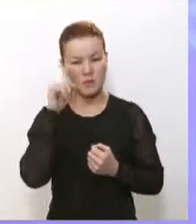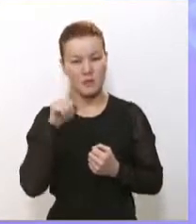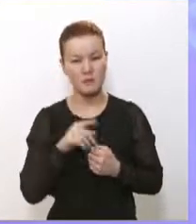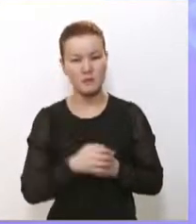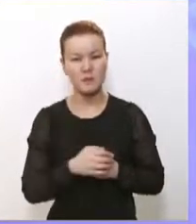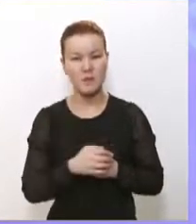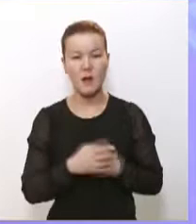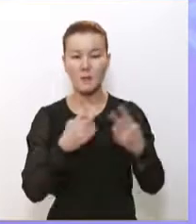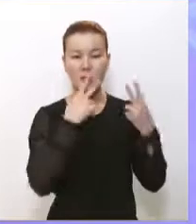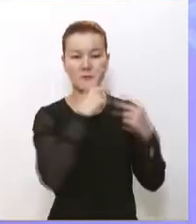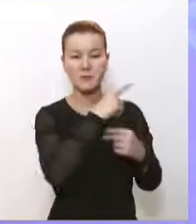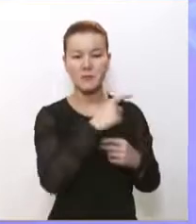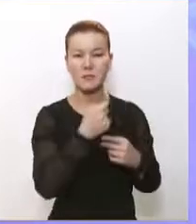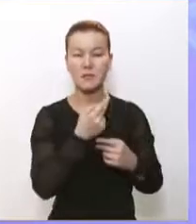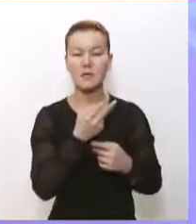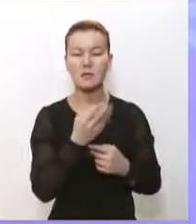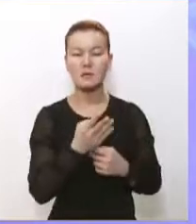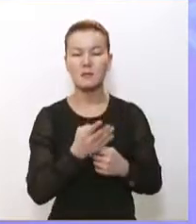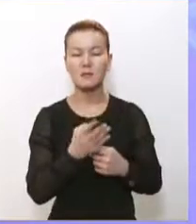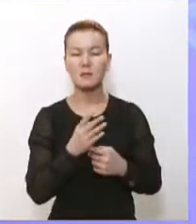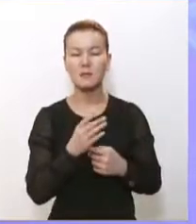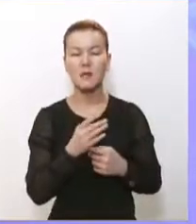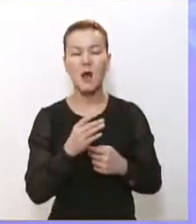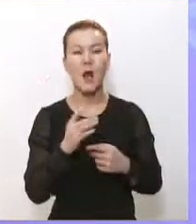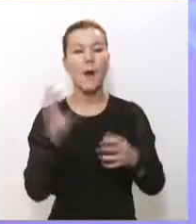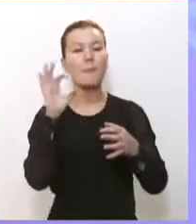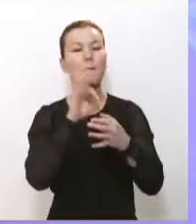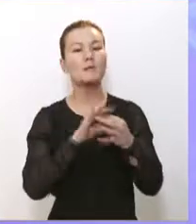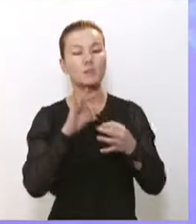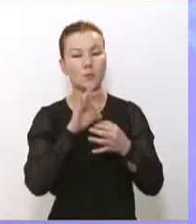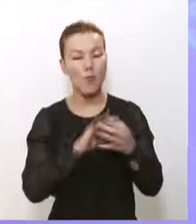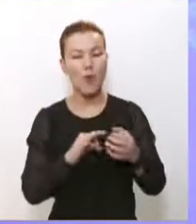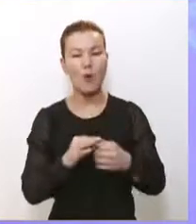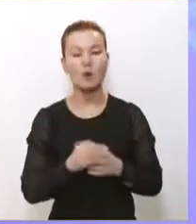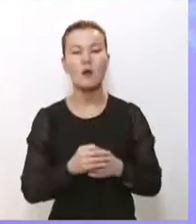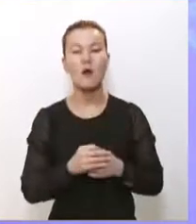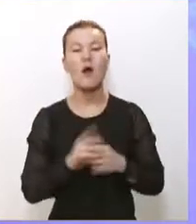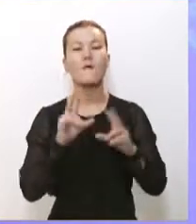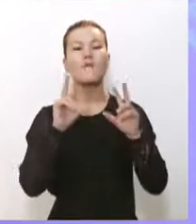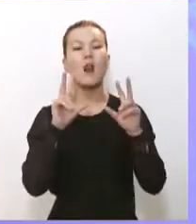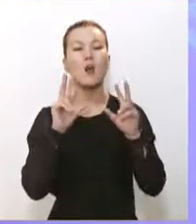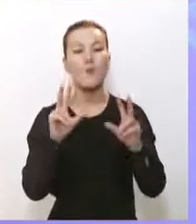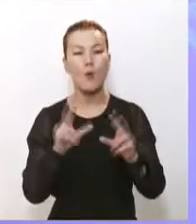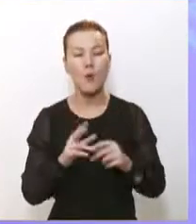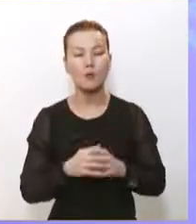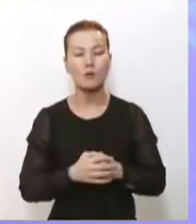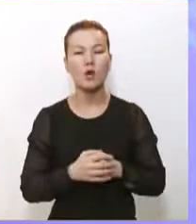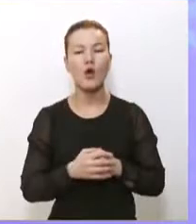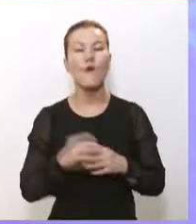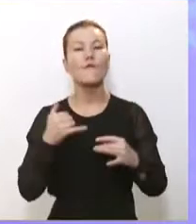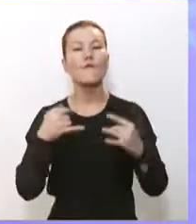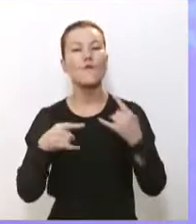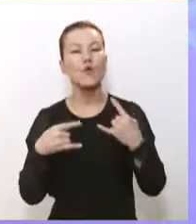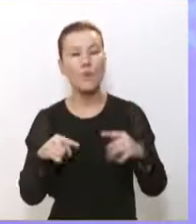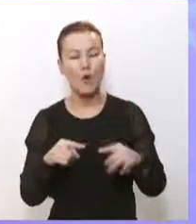Посмотрите на некоторые из них. Баскетбол, волейбол,